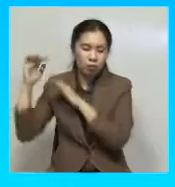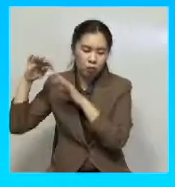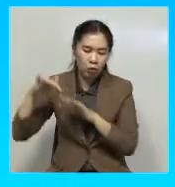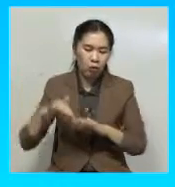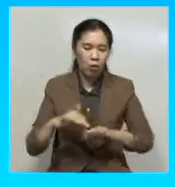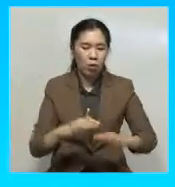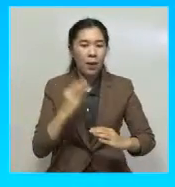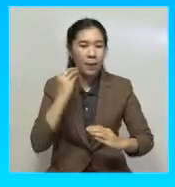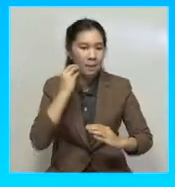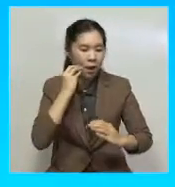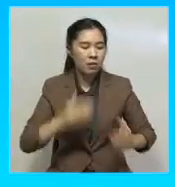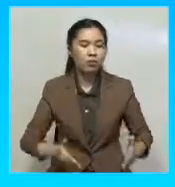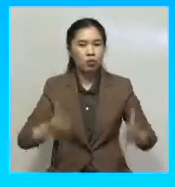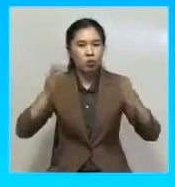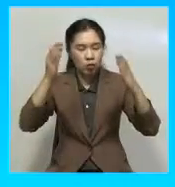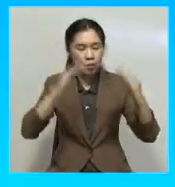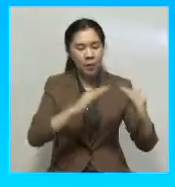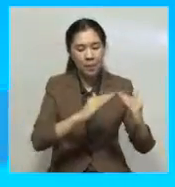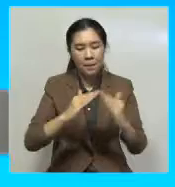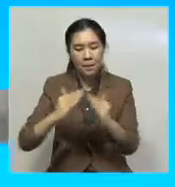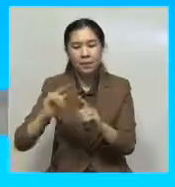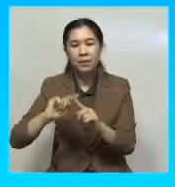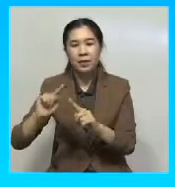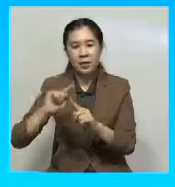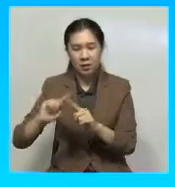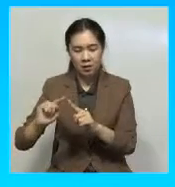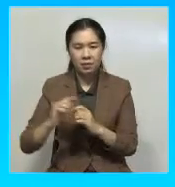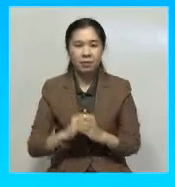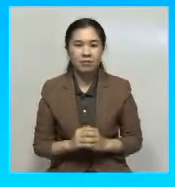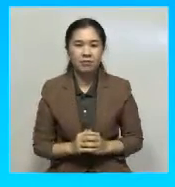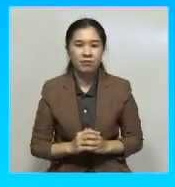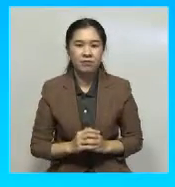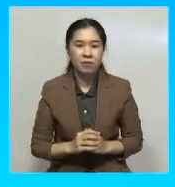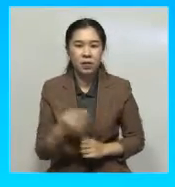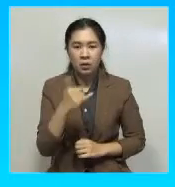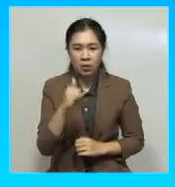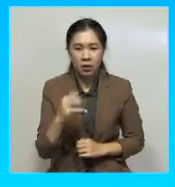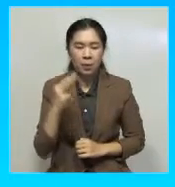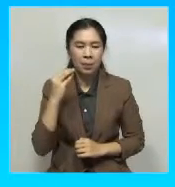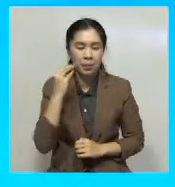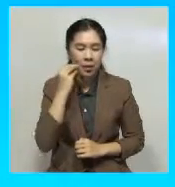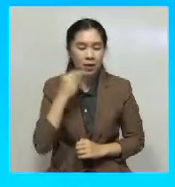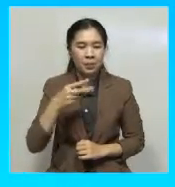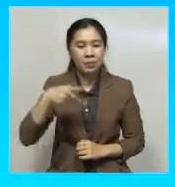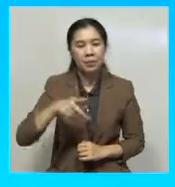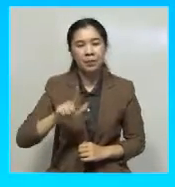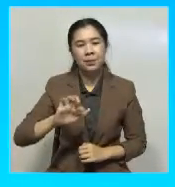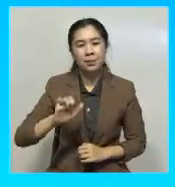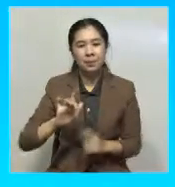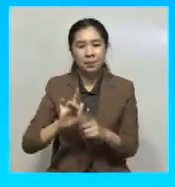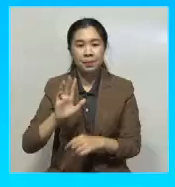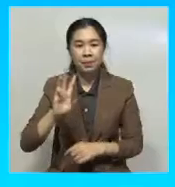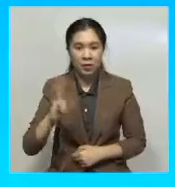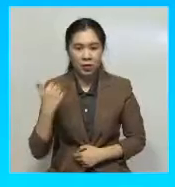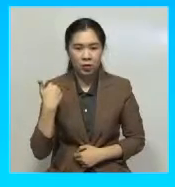ข้าท่วมอาคารบ้านเรือนในพื้นที่บ้านเกวียนหักบ้านตะปอนใหญ่บ้านตะปอนน้อยแล้วก็บางส่วนของบ้านพลิ้วบ้านคลองน้ำเค็มโ